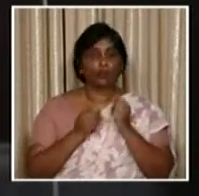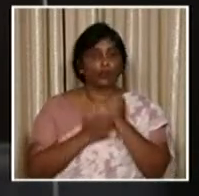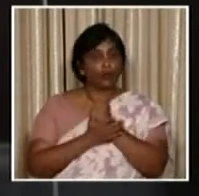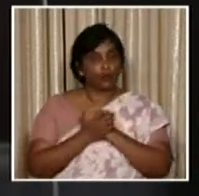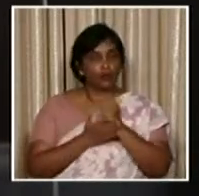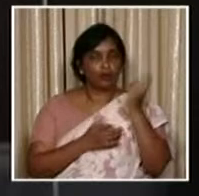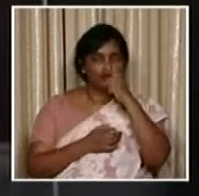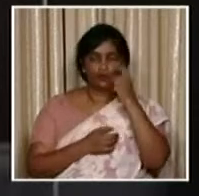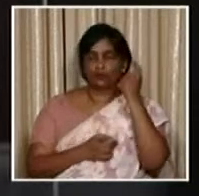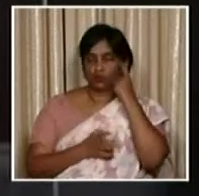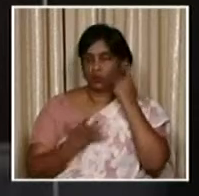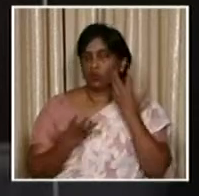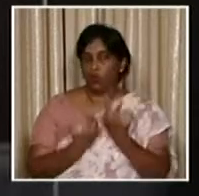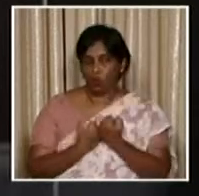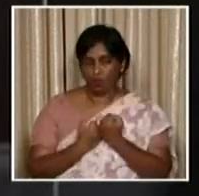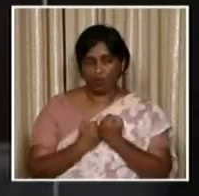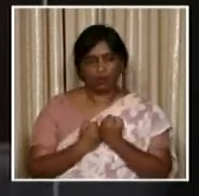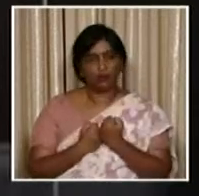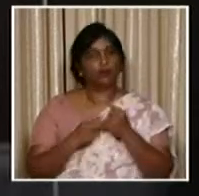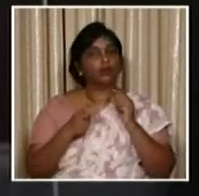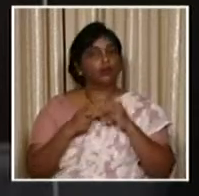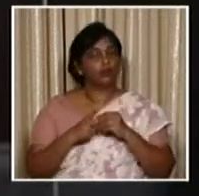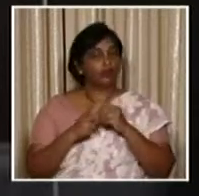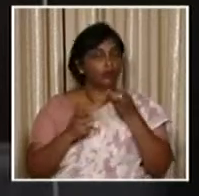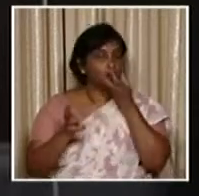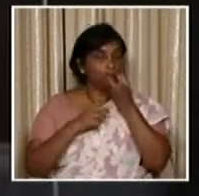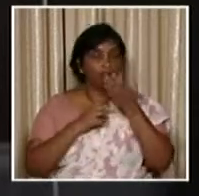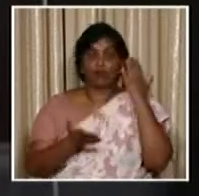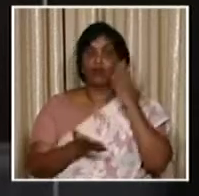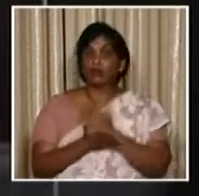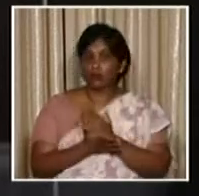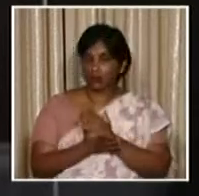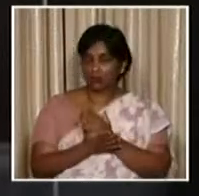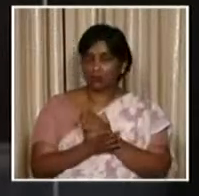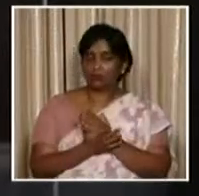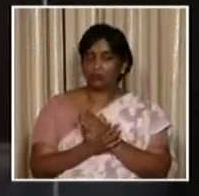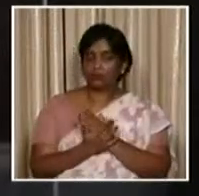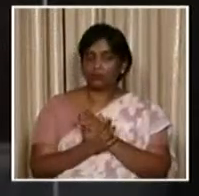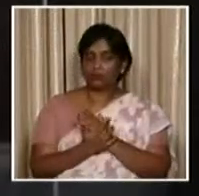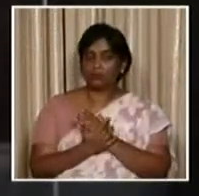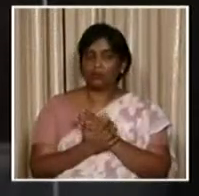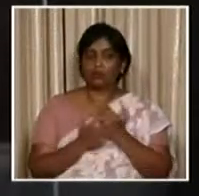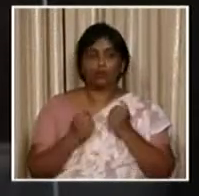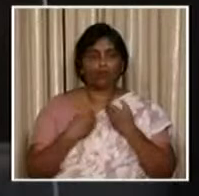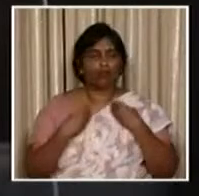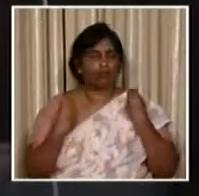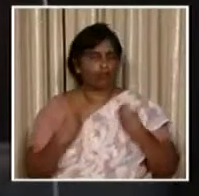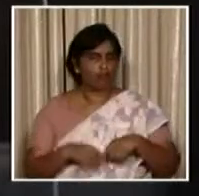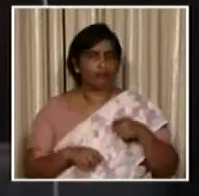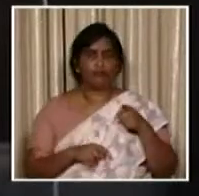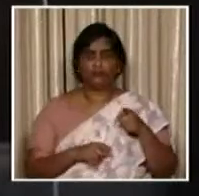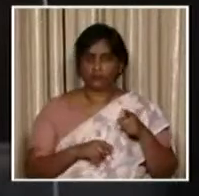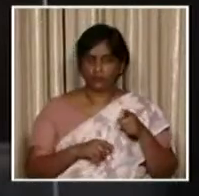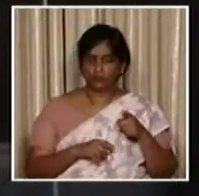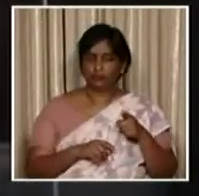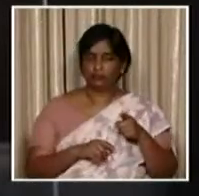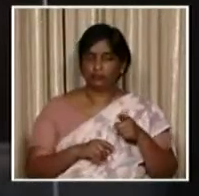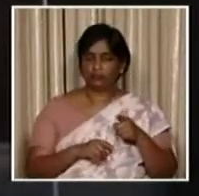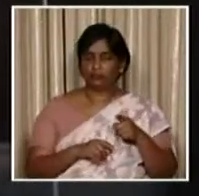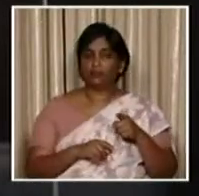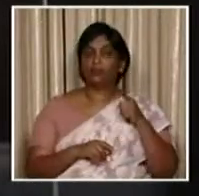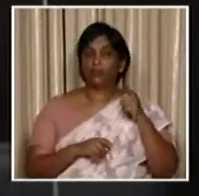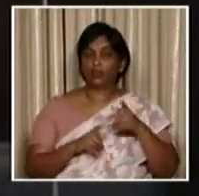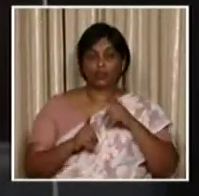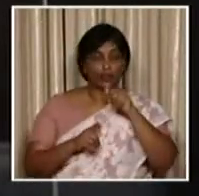denata danaganna avashyai. Ilada prahara walakwa ganimata aposat wima.